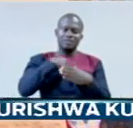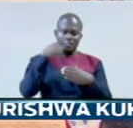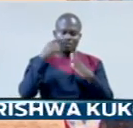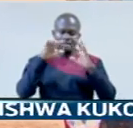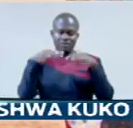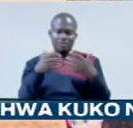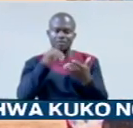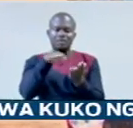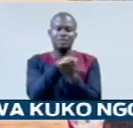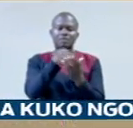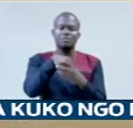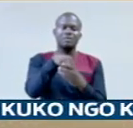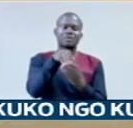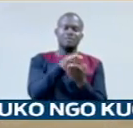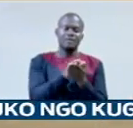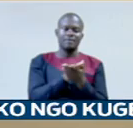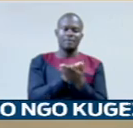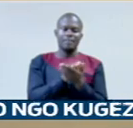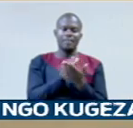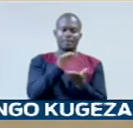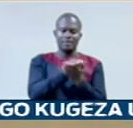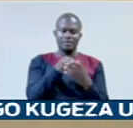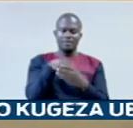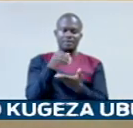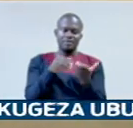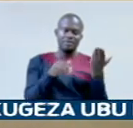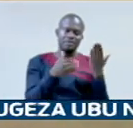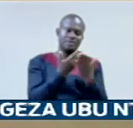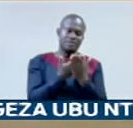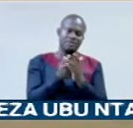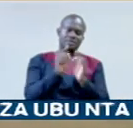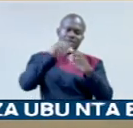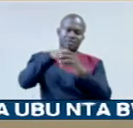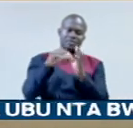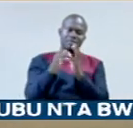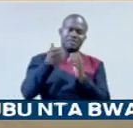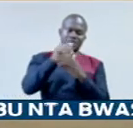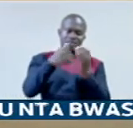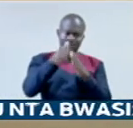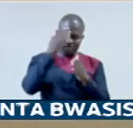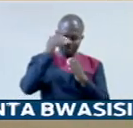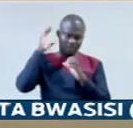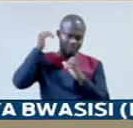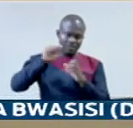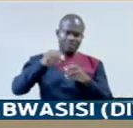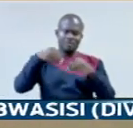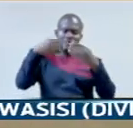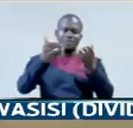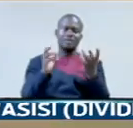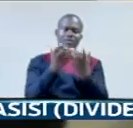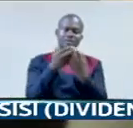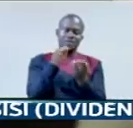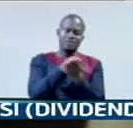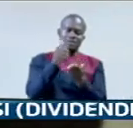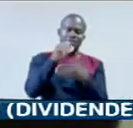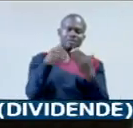dute ko tutakibitsa muri papireri ababitsa muri banki y'abaturage bagiye basabwa kugana amashami yayo ngo bagire amakuru batanga ayibana na konti